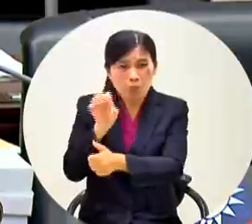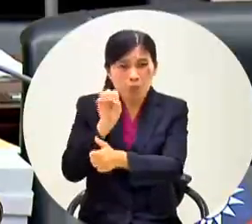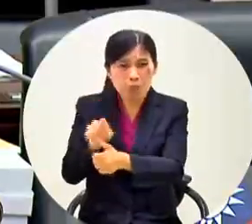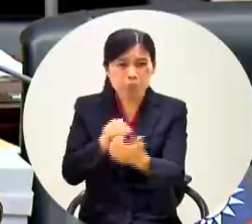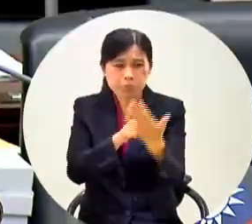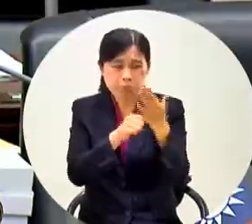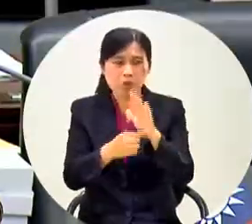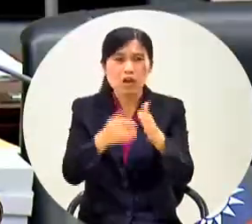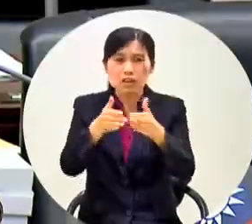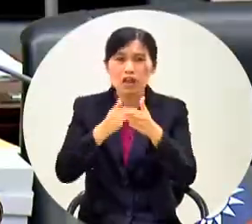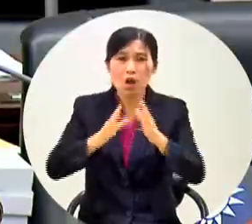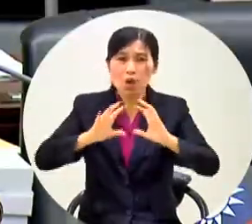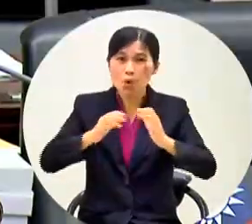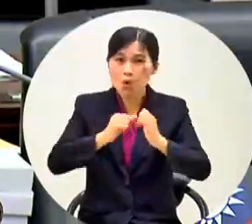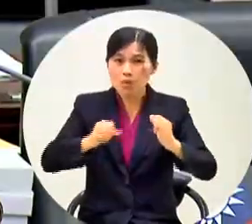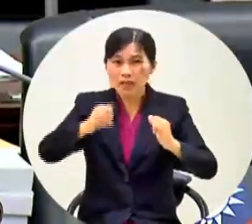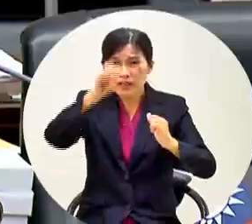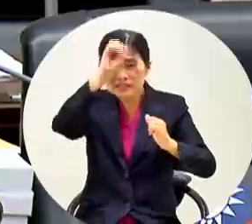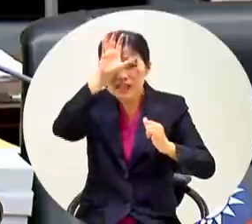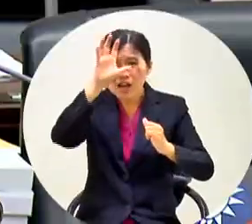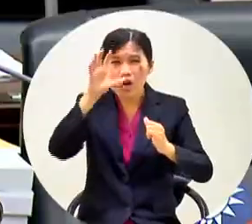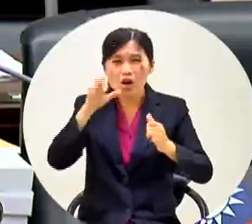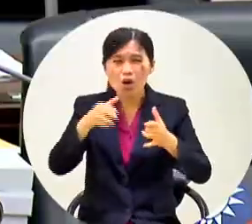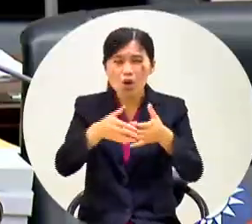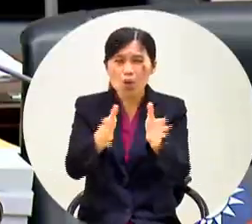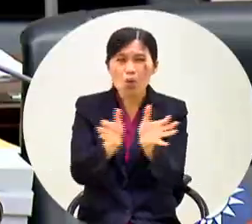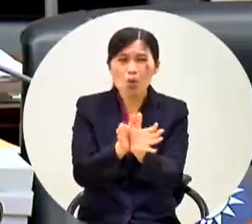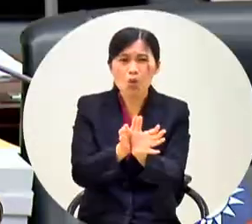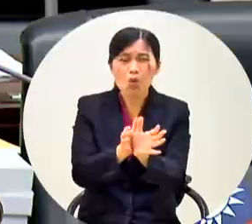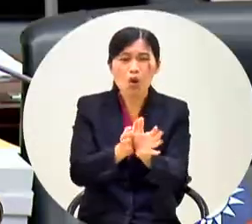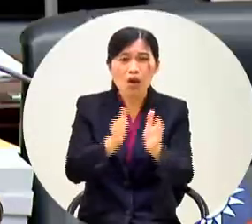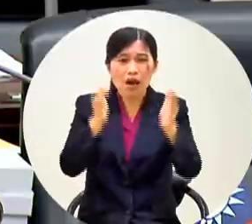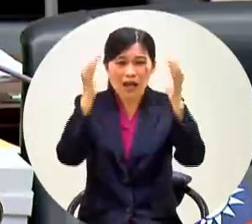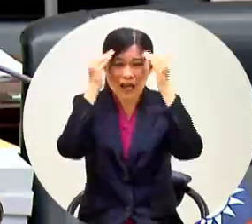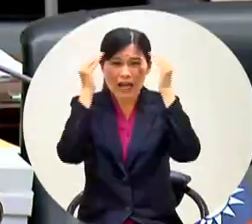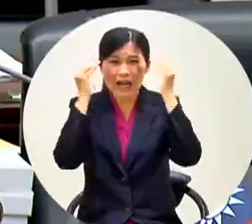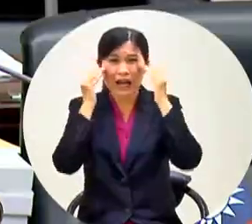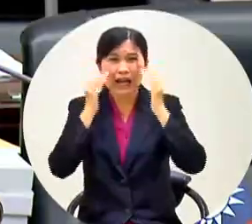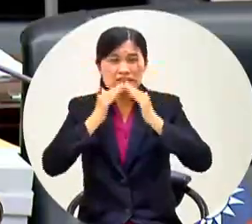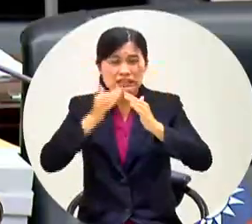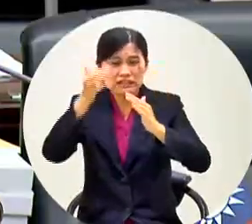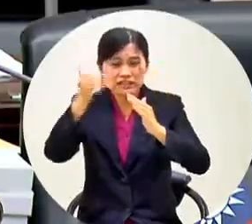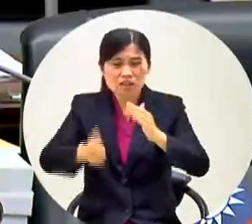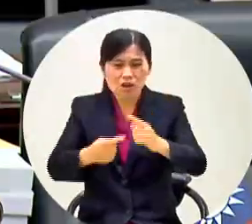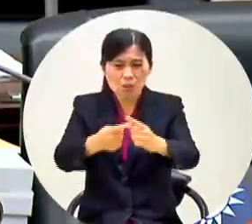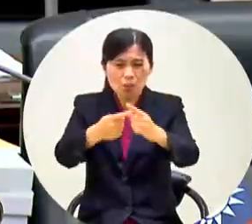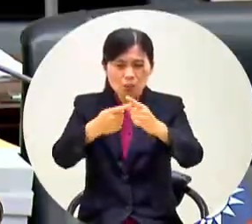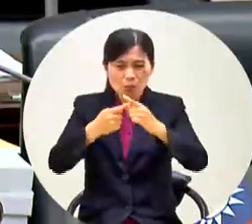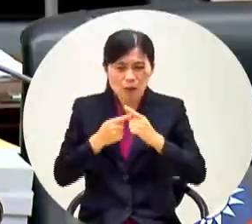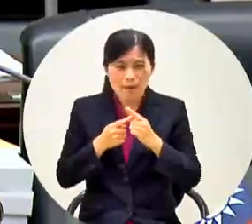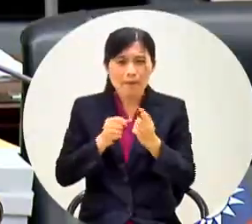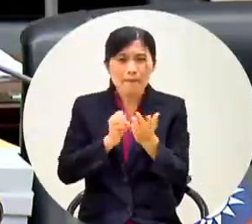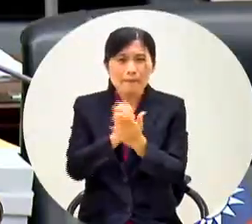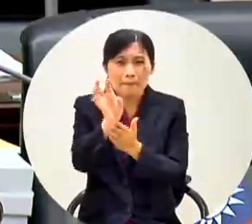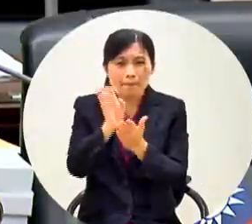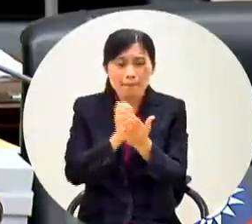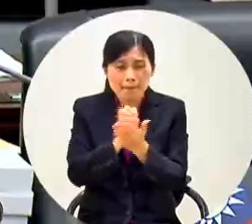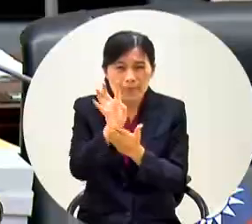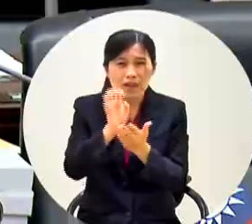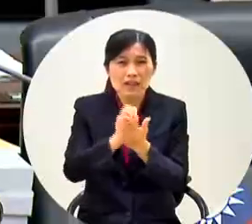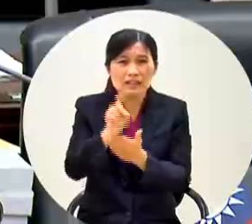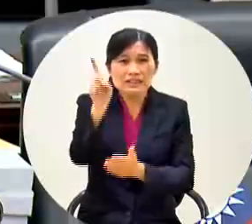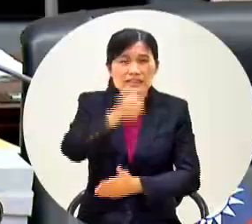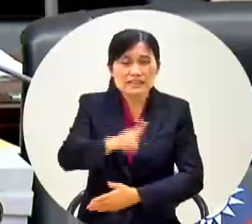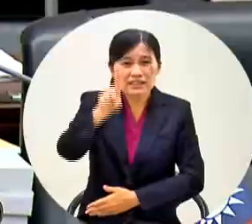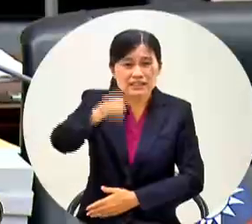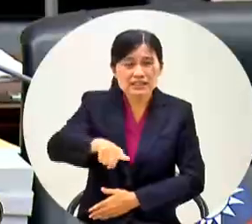韩国瑜要来热心议会报告1465亿的演义队，伊的费用伫底？